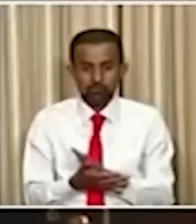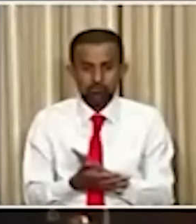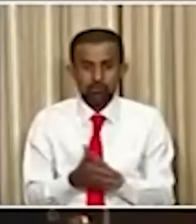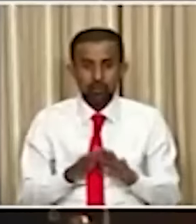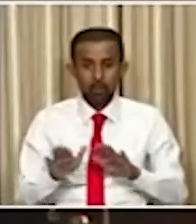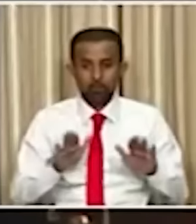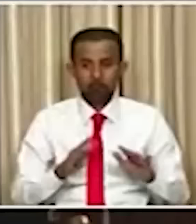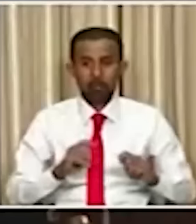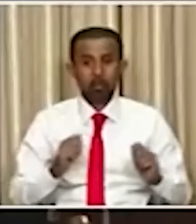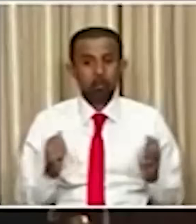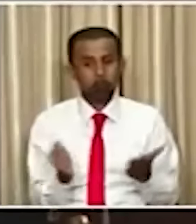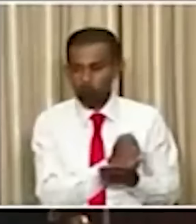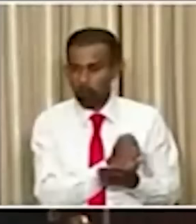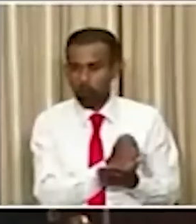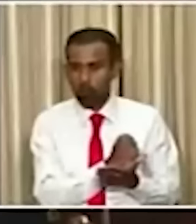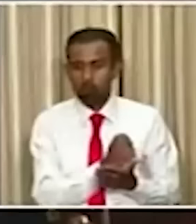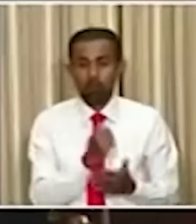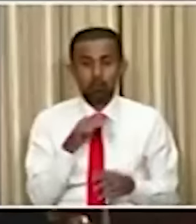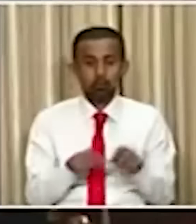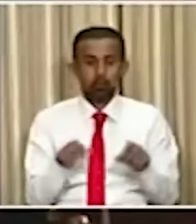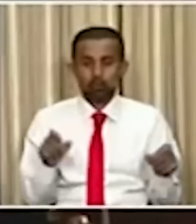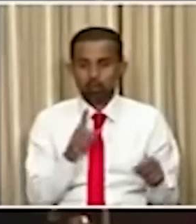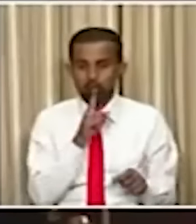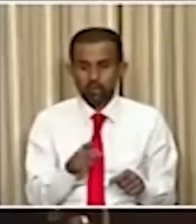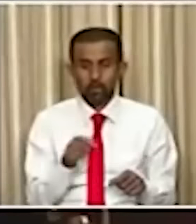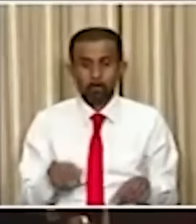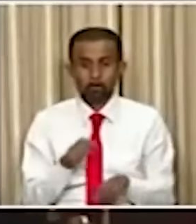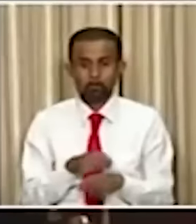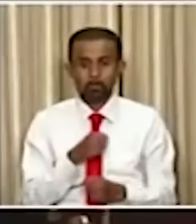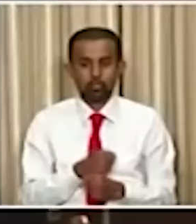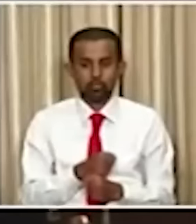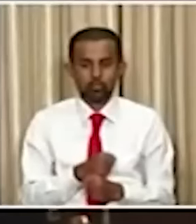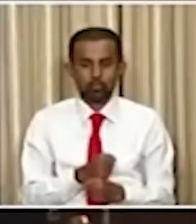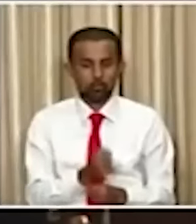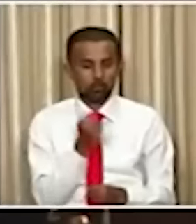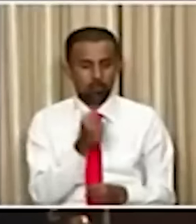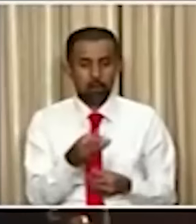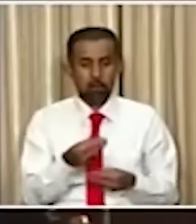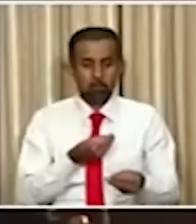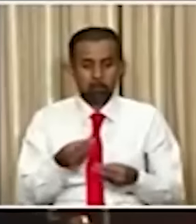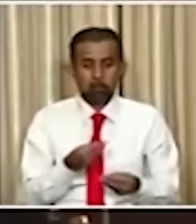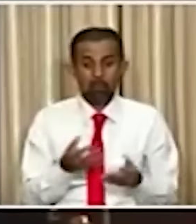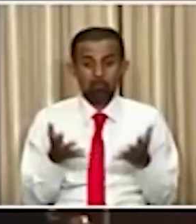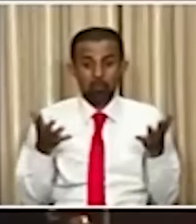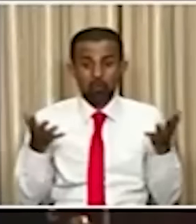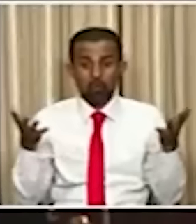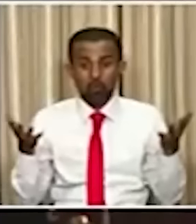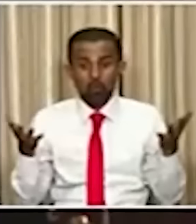Palane Perla Manone, Api Mahajania de Kierwa, Mevela, may Andua, two sita Gandanu, Ihawahagi la